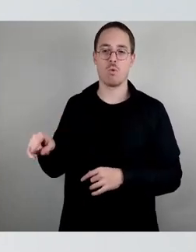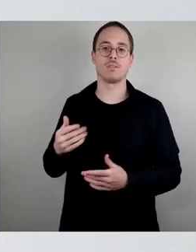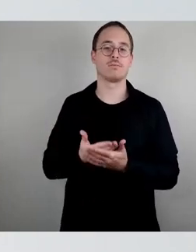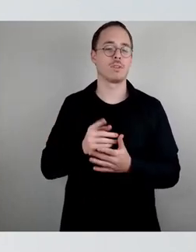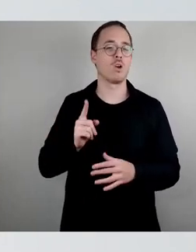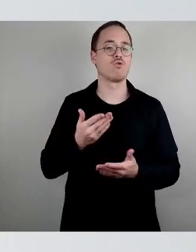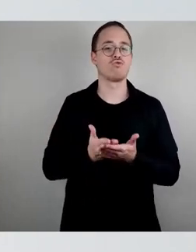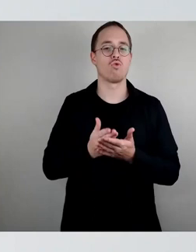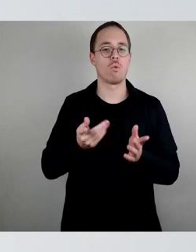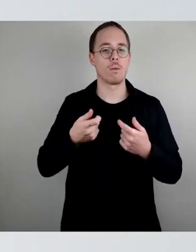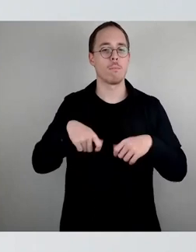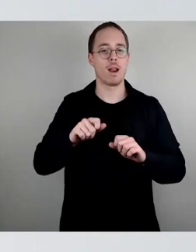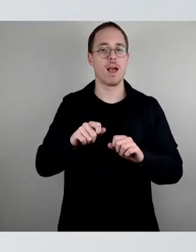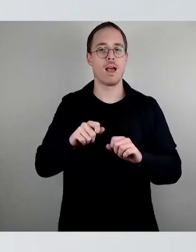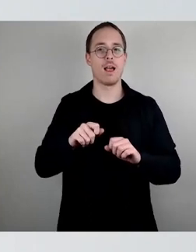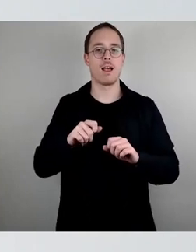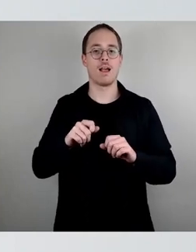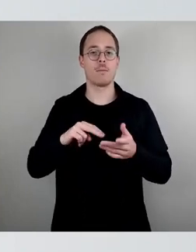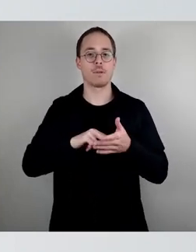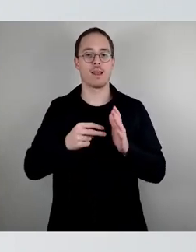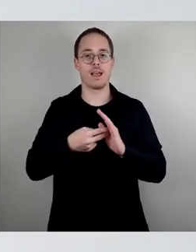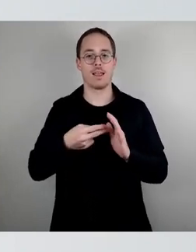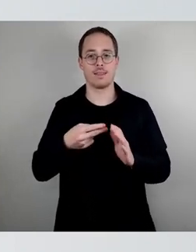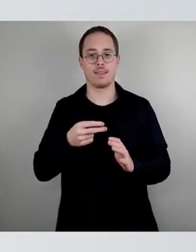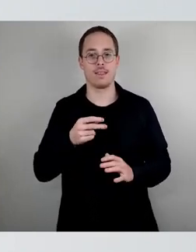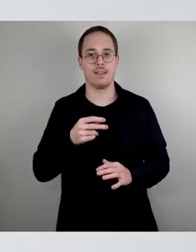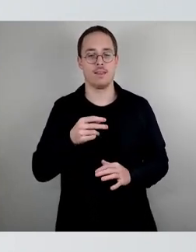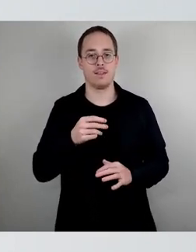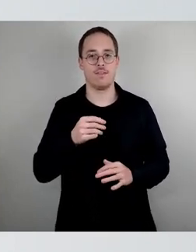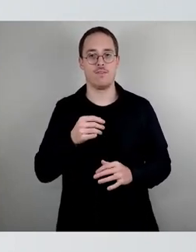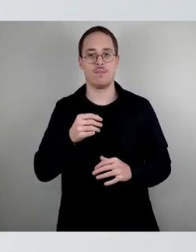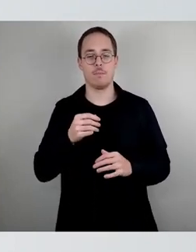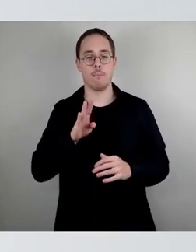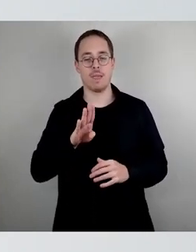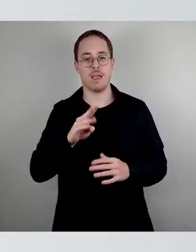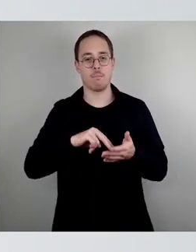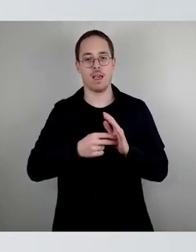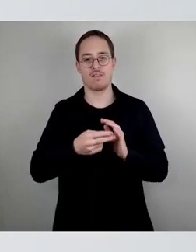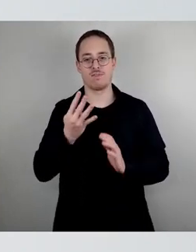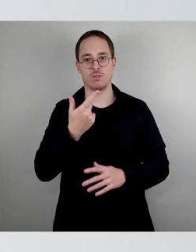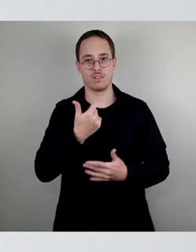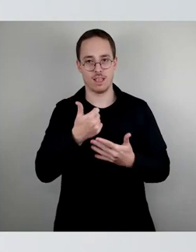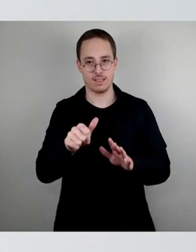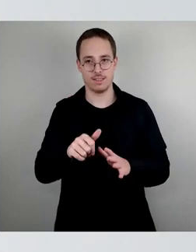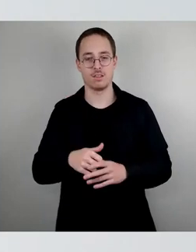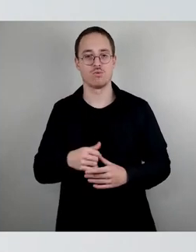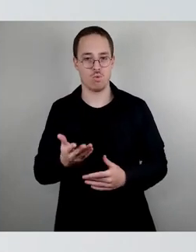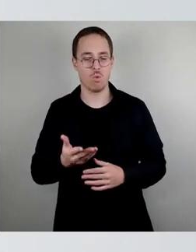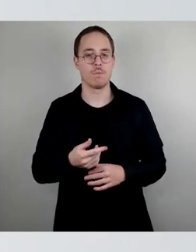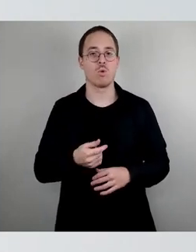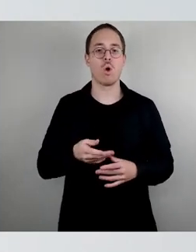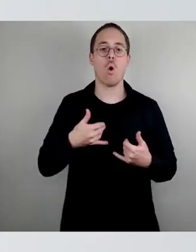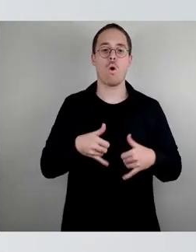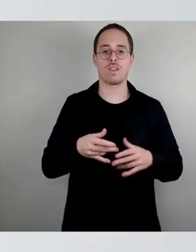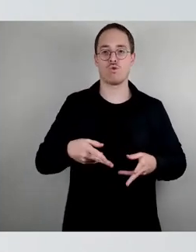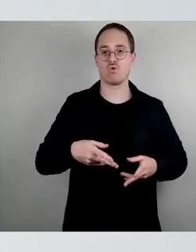3064, mit der Gleisschleife an der Rossendorfer Straße, wo eben auch ein PNR-Platz entstehen soll, mit einer